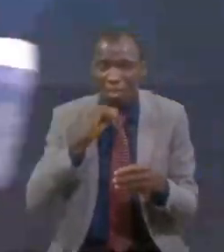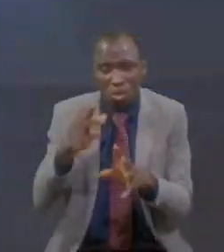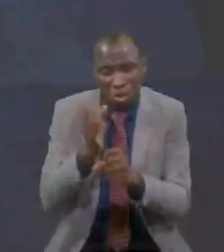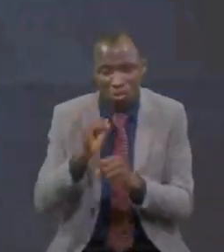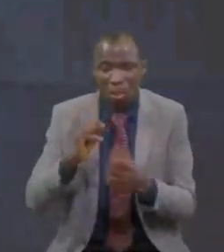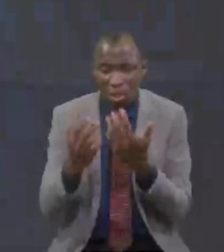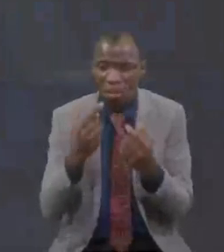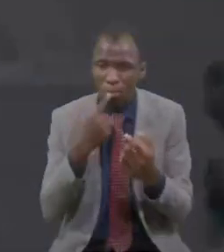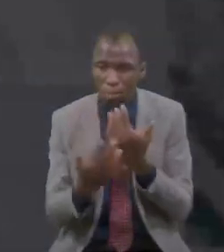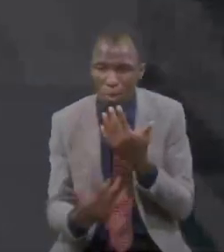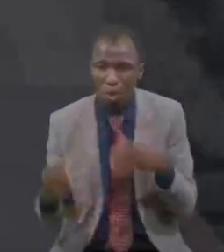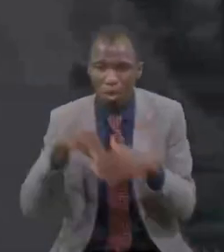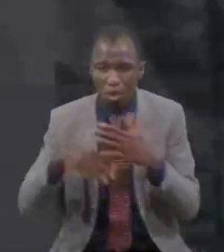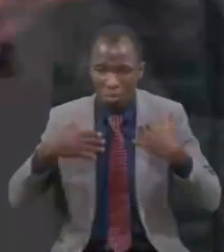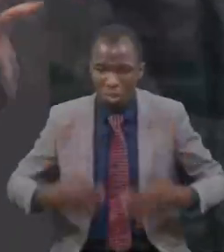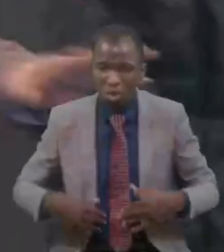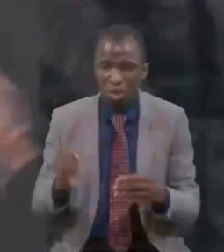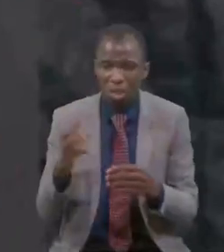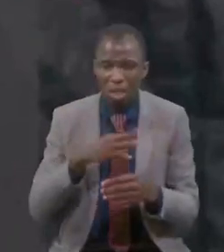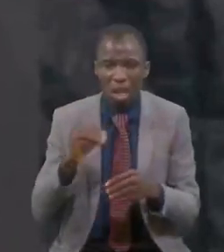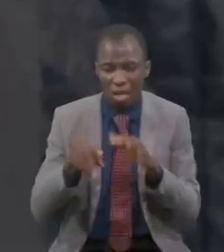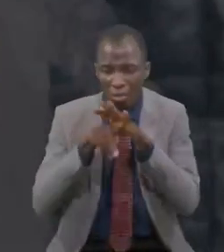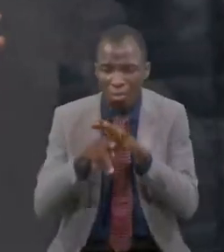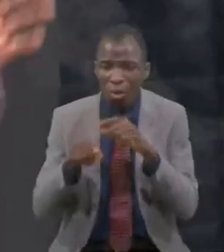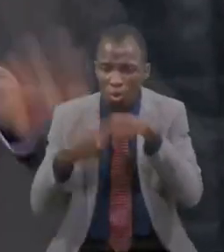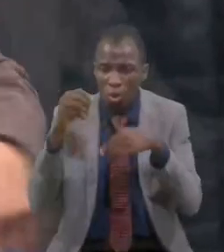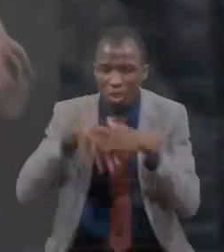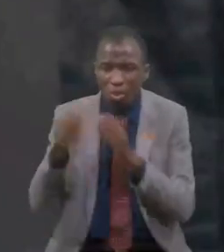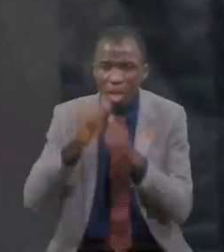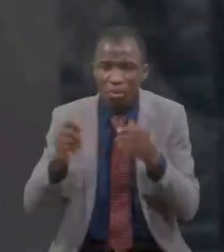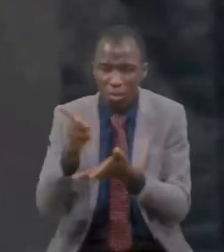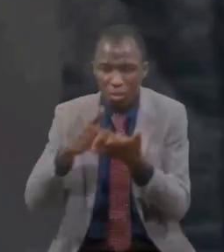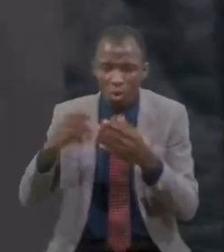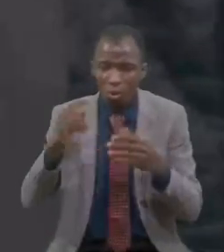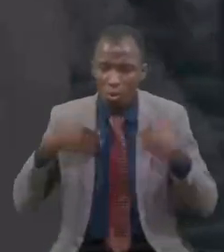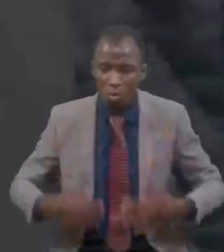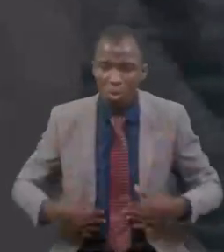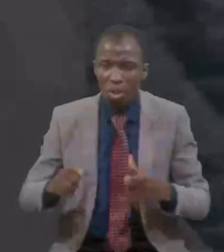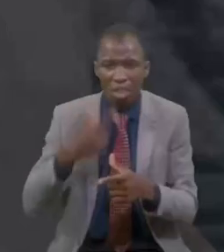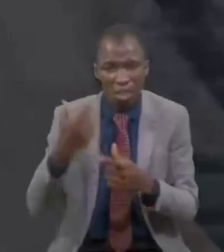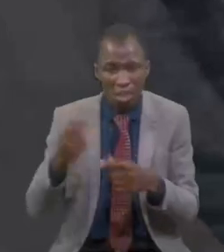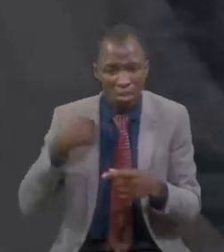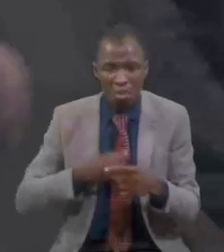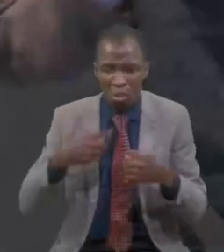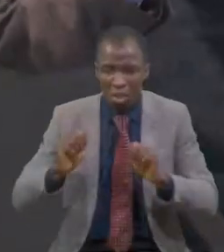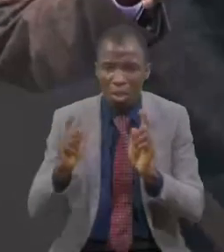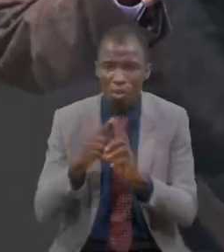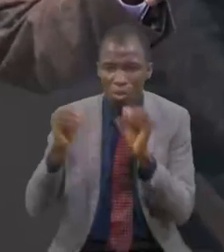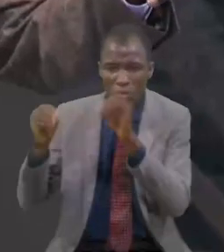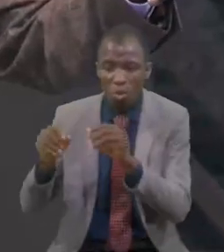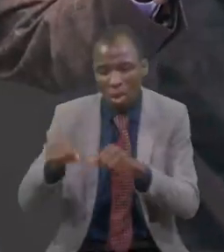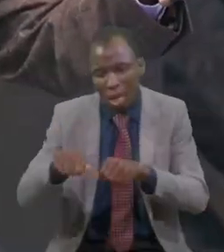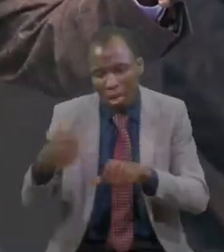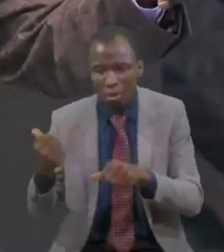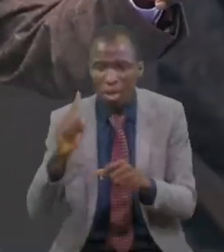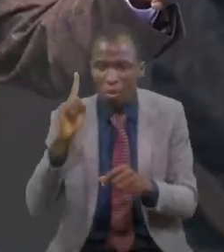qui ne qui ne fait pas circuler assez de sang dans votre cœur et si nous ons un